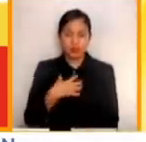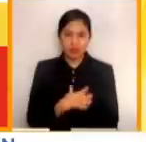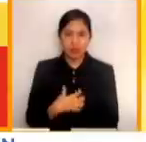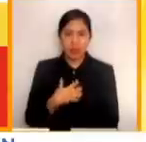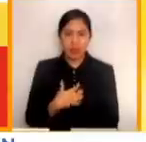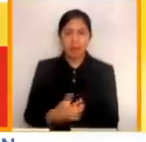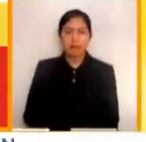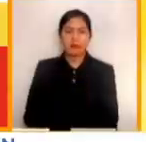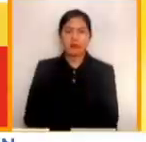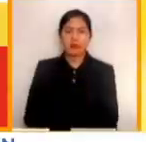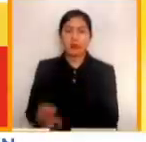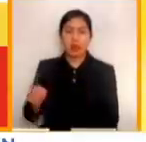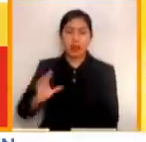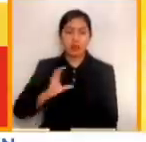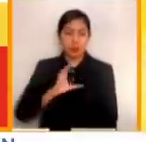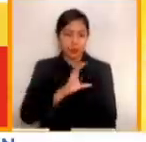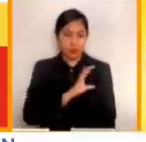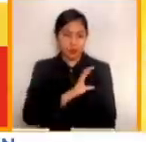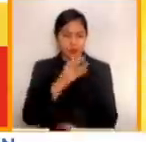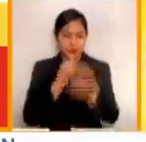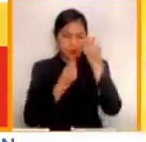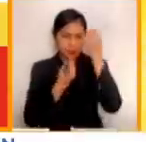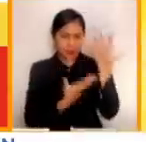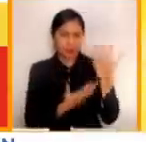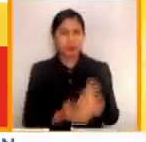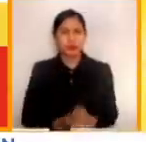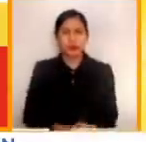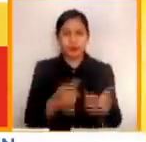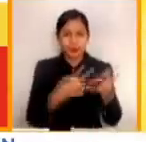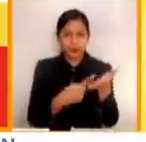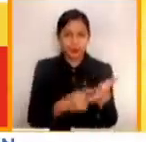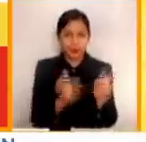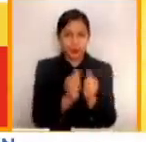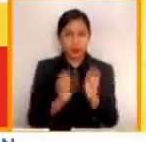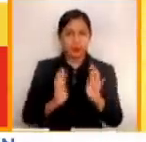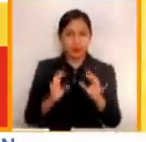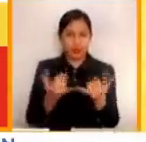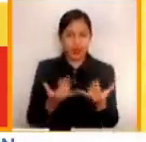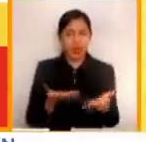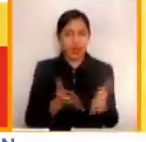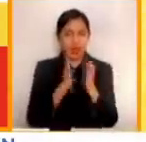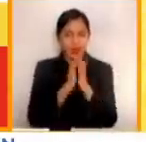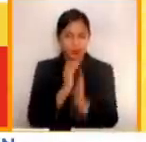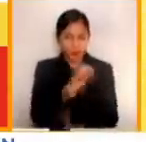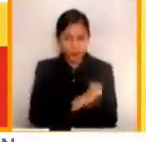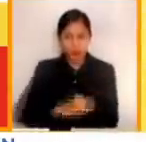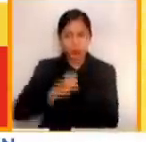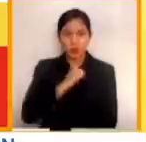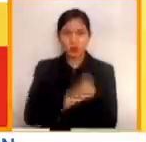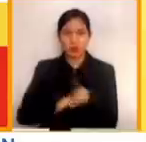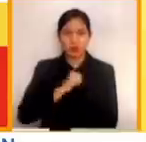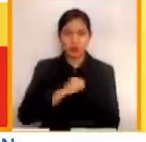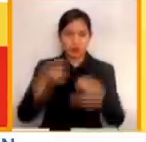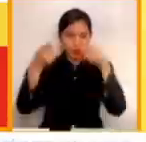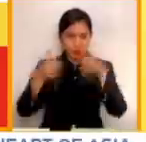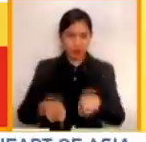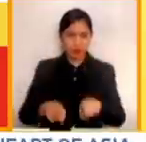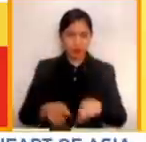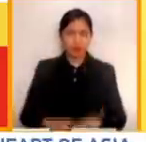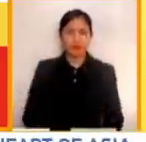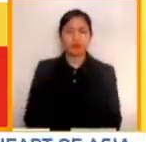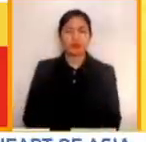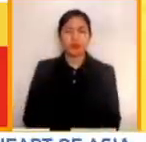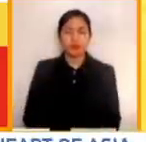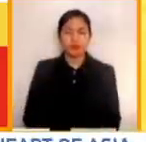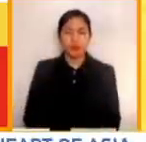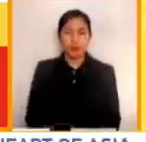La Sena, sa pagpupulong kasama ang barangay, humingi na raw ng paumanhin ng LGU dahil sa nangyari. Aminado raw silang pinayagan